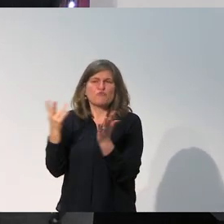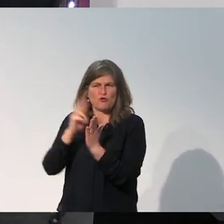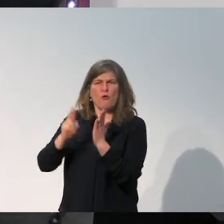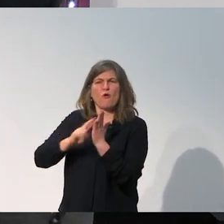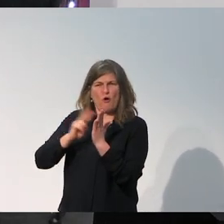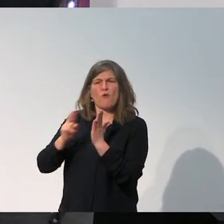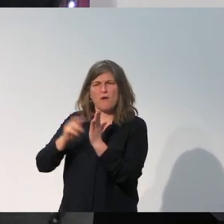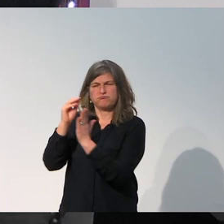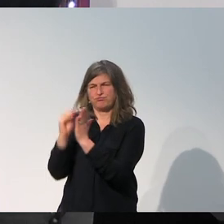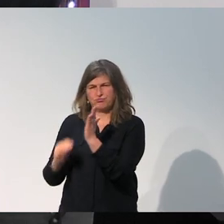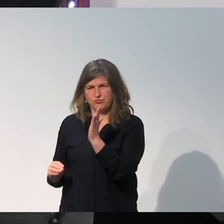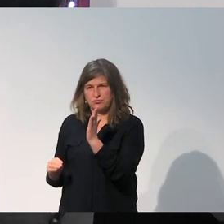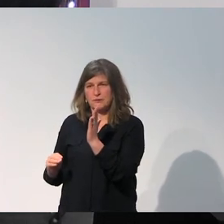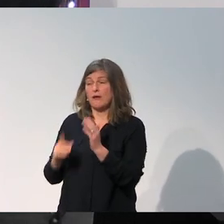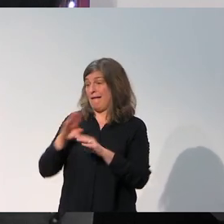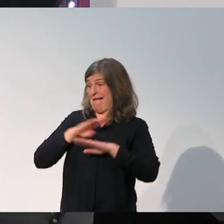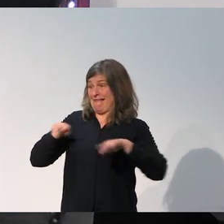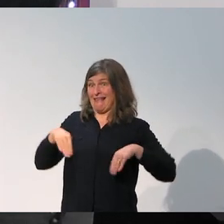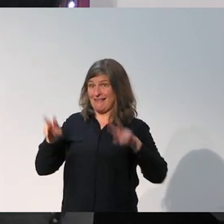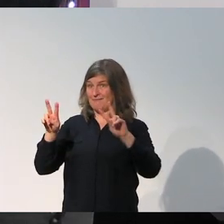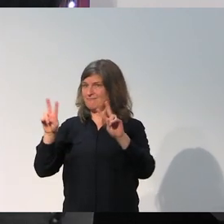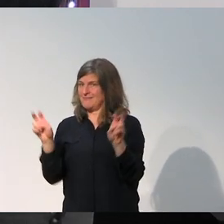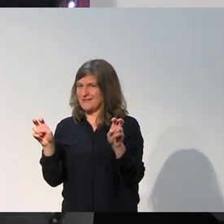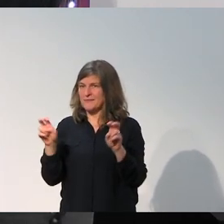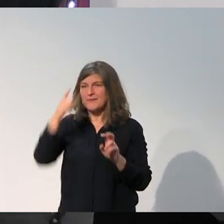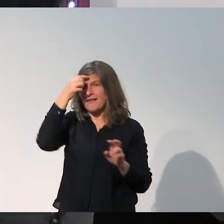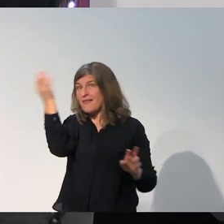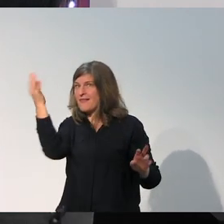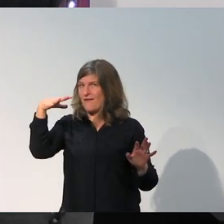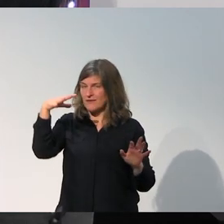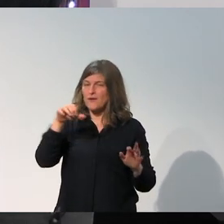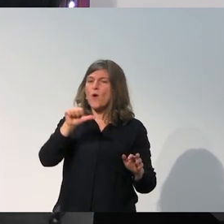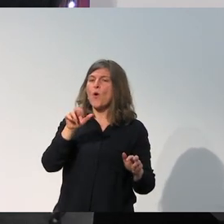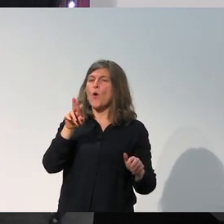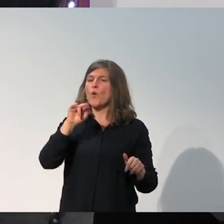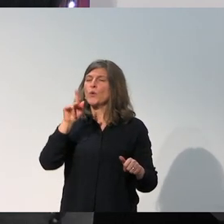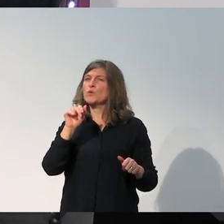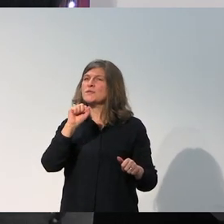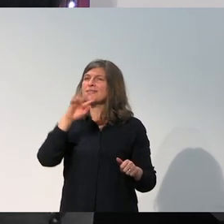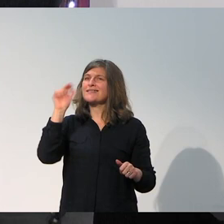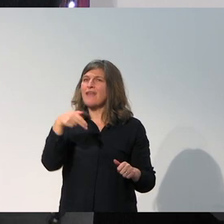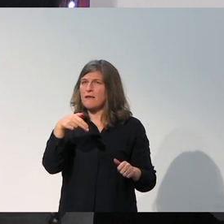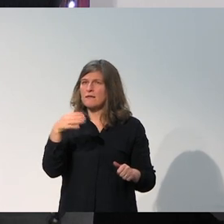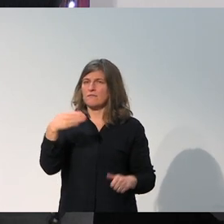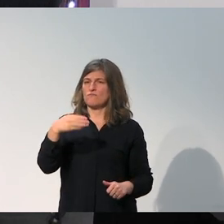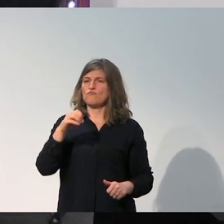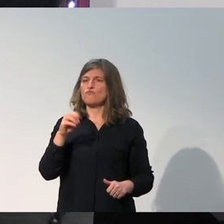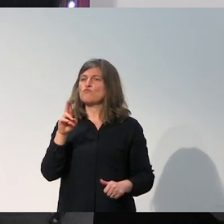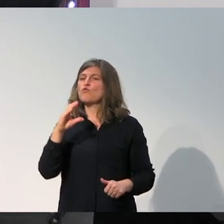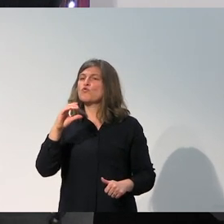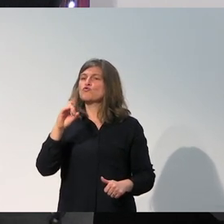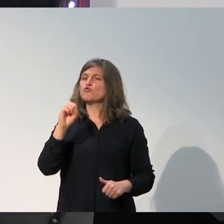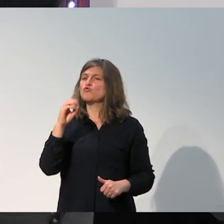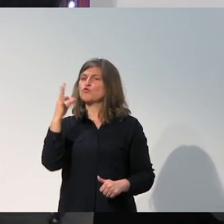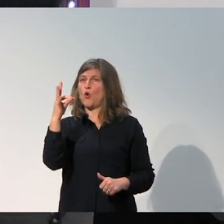en dernier lieu L'Inventeur, qui est un livre sur Augustin Mouchot, qui fut un de ces savants qui tentèrent de capter